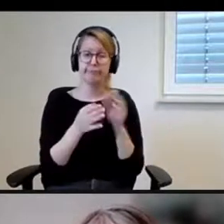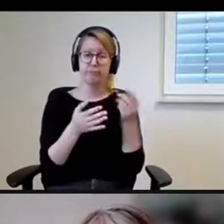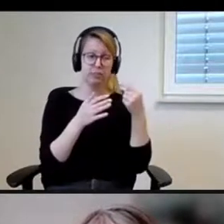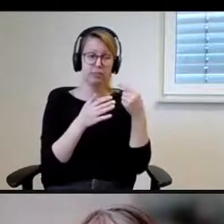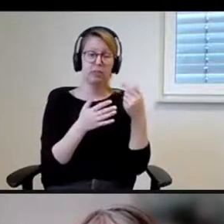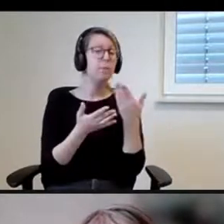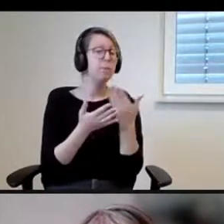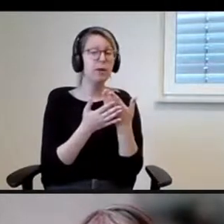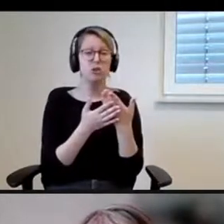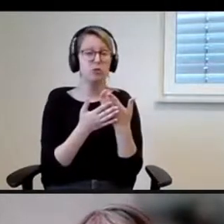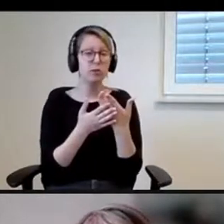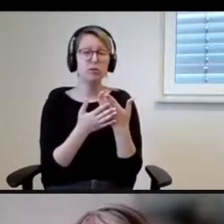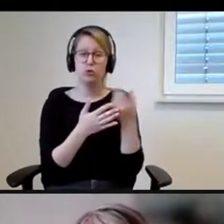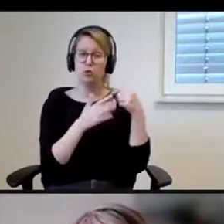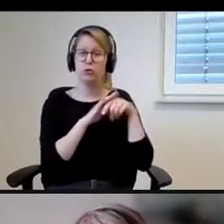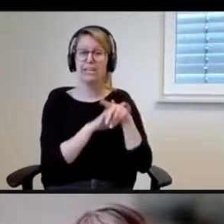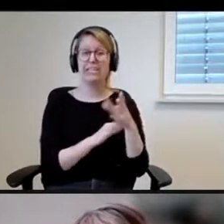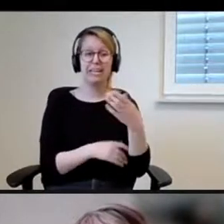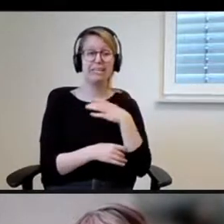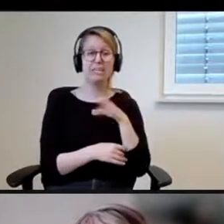Accessibilitätskarte geschwärzt gehen.